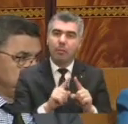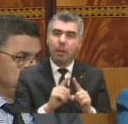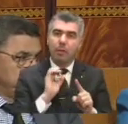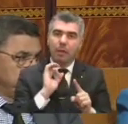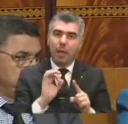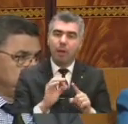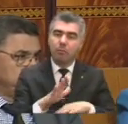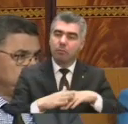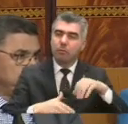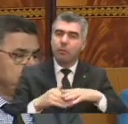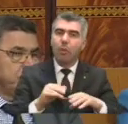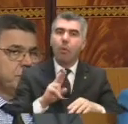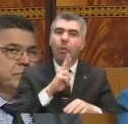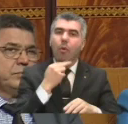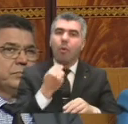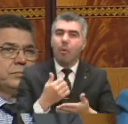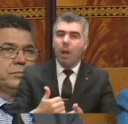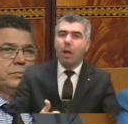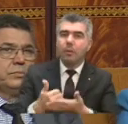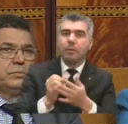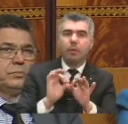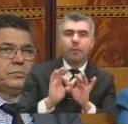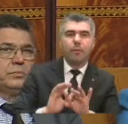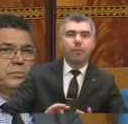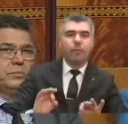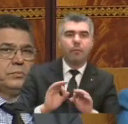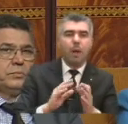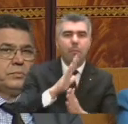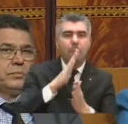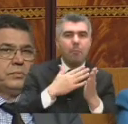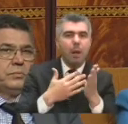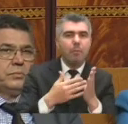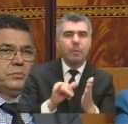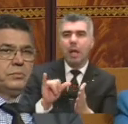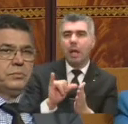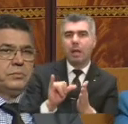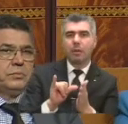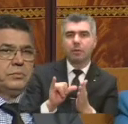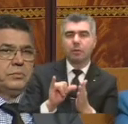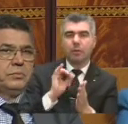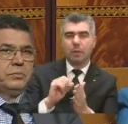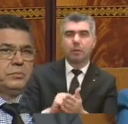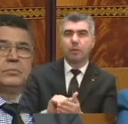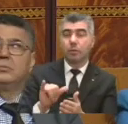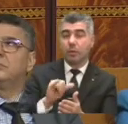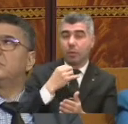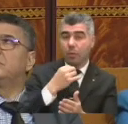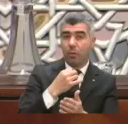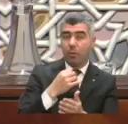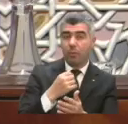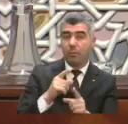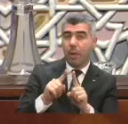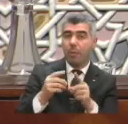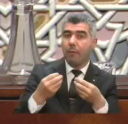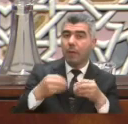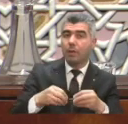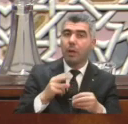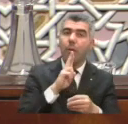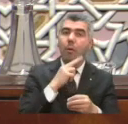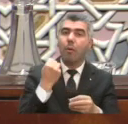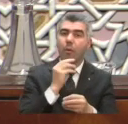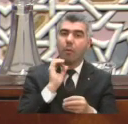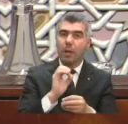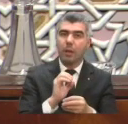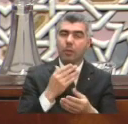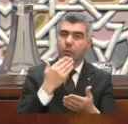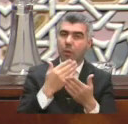وأوراش. إذا كانت فعلا هذه البرامج ناجحة لماذا يتم التخلي عنها؟ إنه تأكيد آخر على فشل الحكومة. شكرا سيد